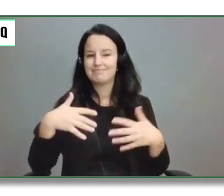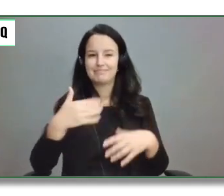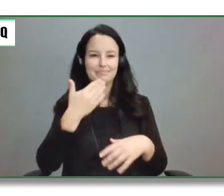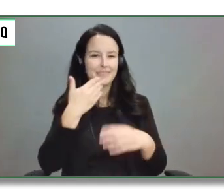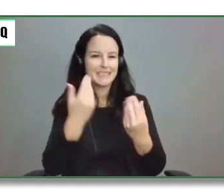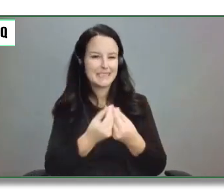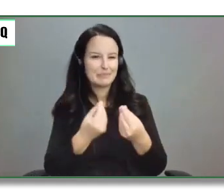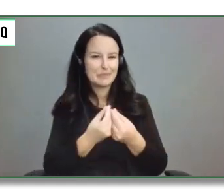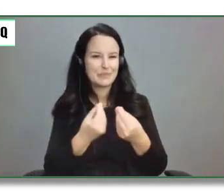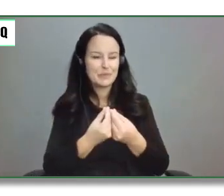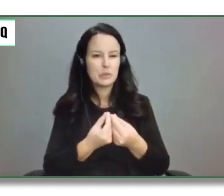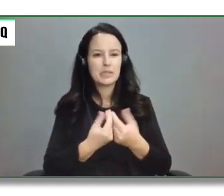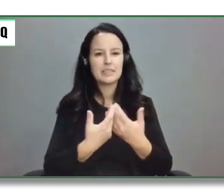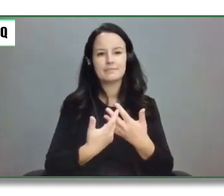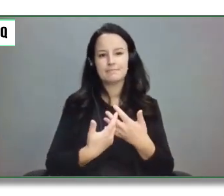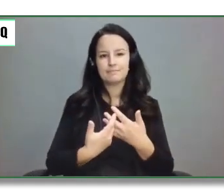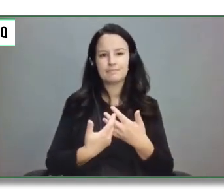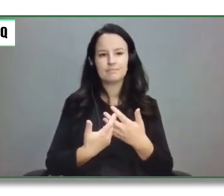va